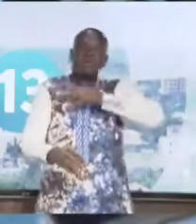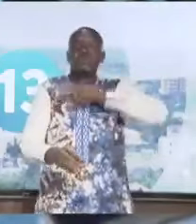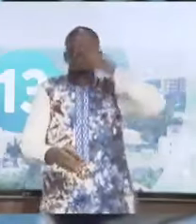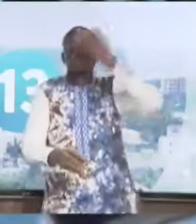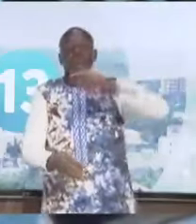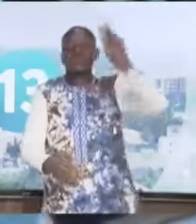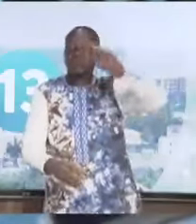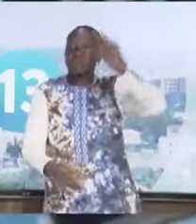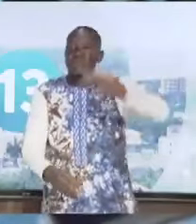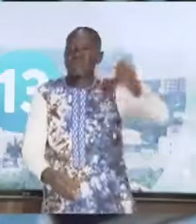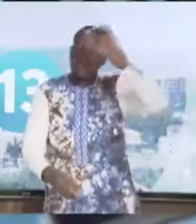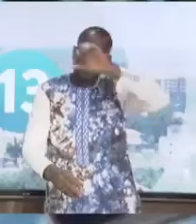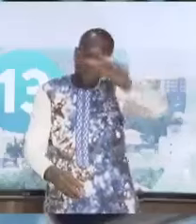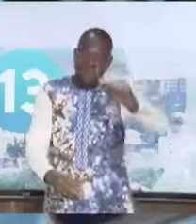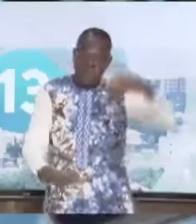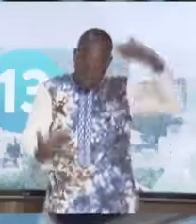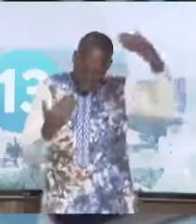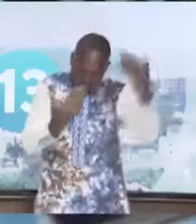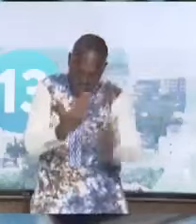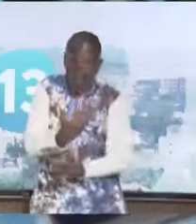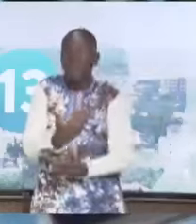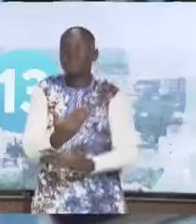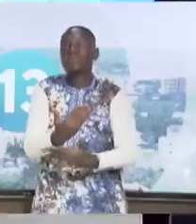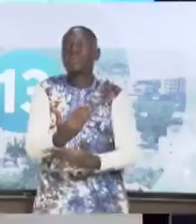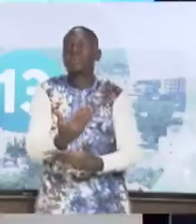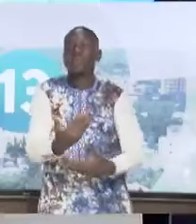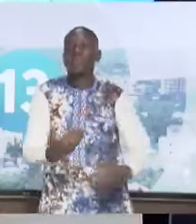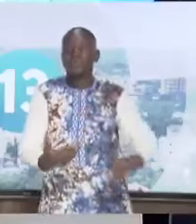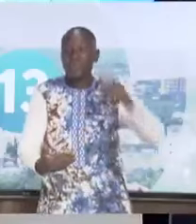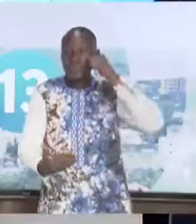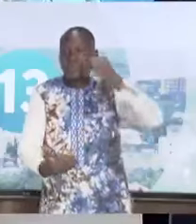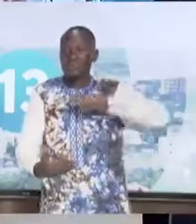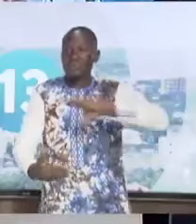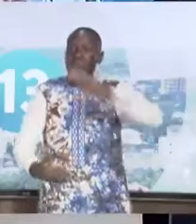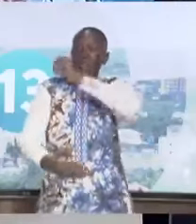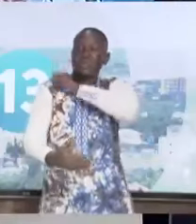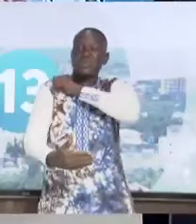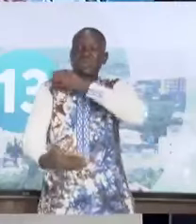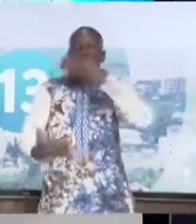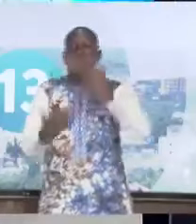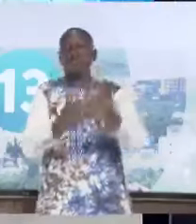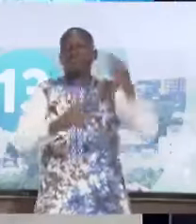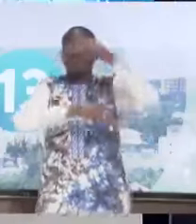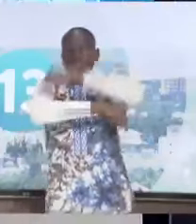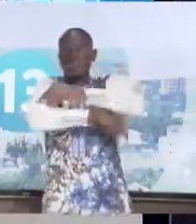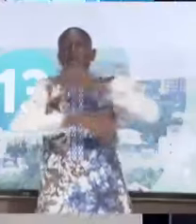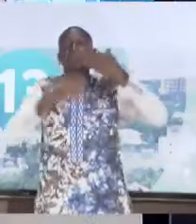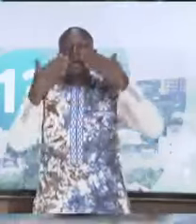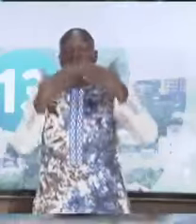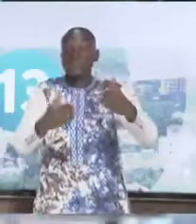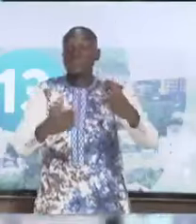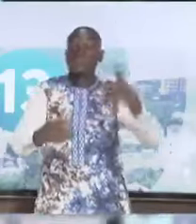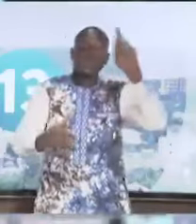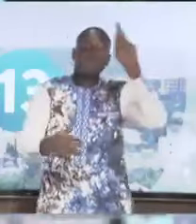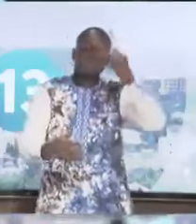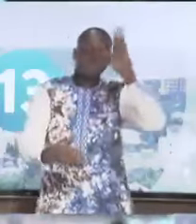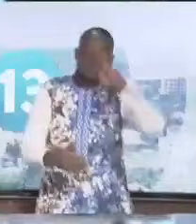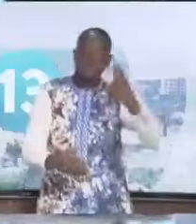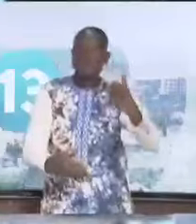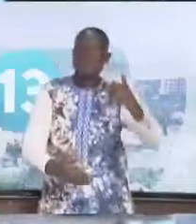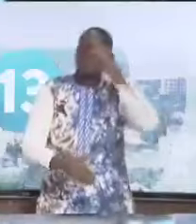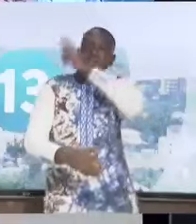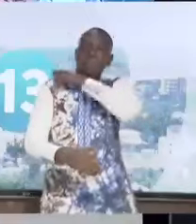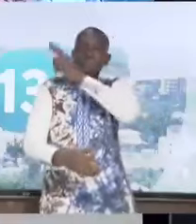ce sujet, nous recevons une invitée, Madame Sankara, bonjour. Bonjour Madame Ouara. Merci d'être sur notre plateau. C'est moi qui vous remercie. Vous êtes la responsable